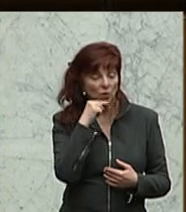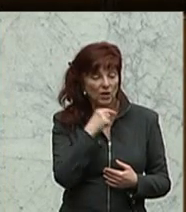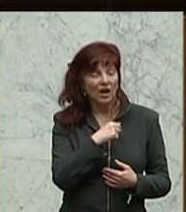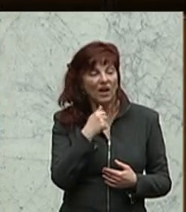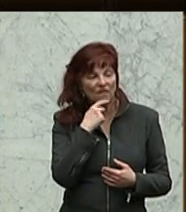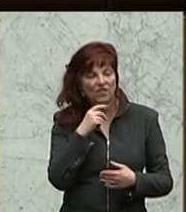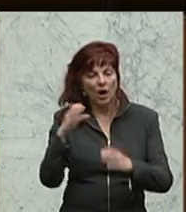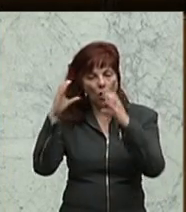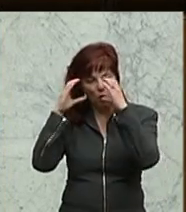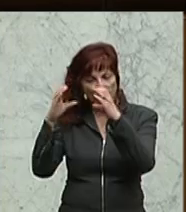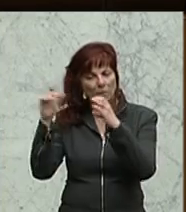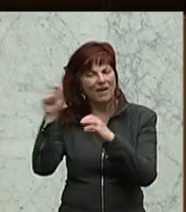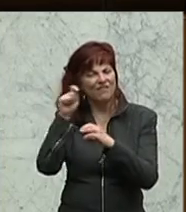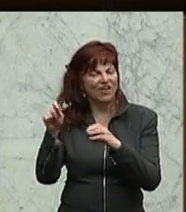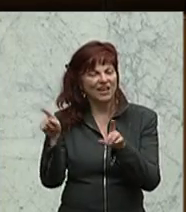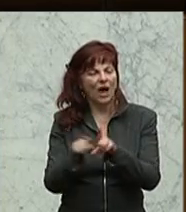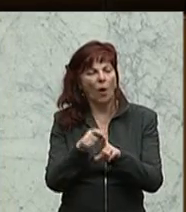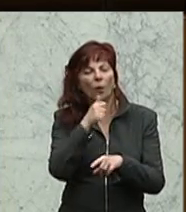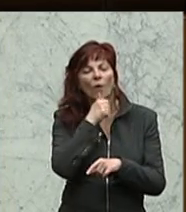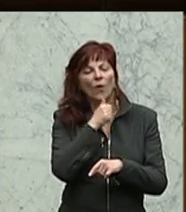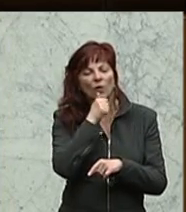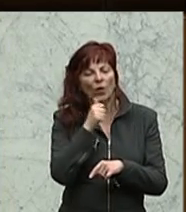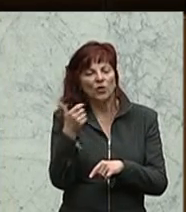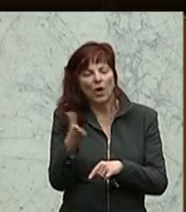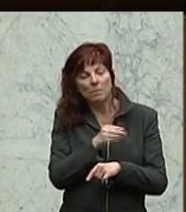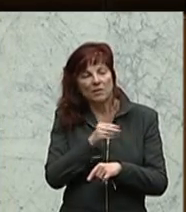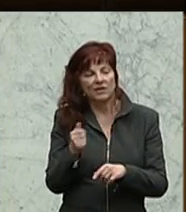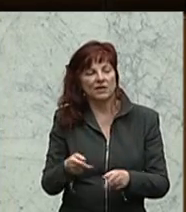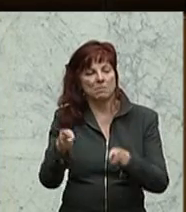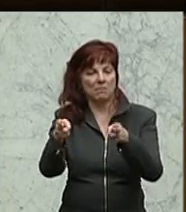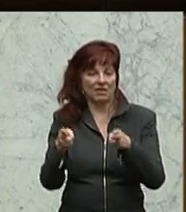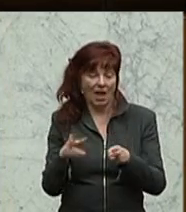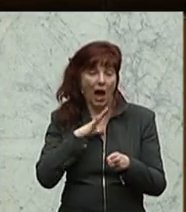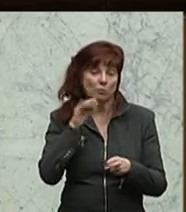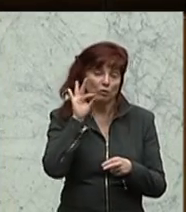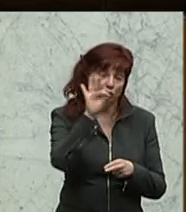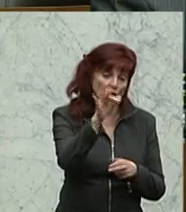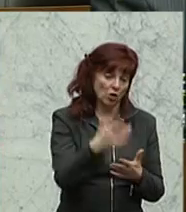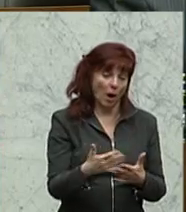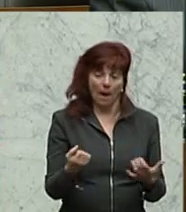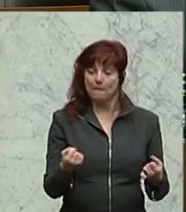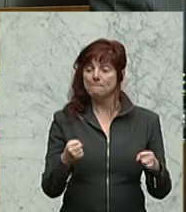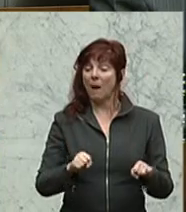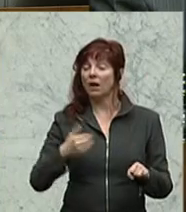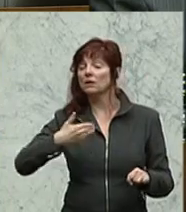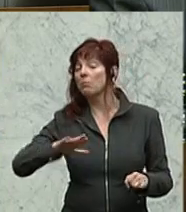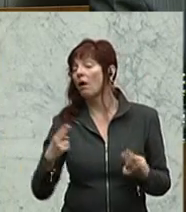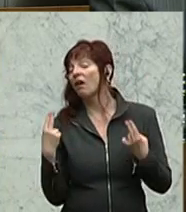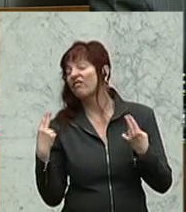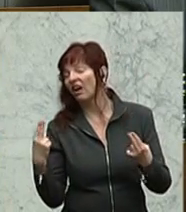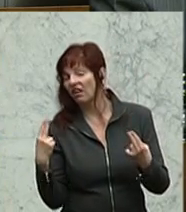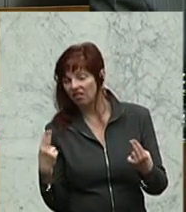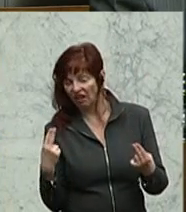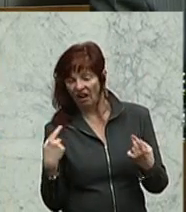Bett. Aber Ihnen ist offenbar der Futterdruck zur Macht wesentlich wichtiger und die Schleimspur zur Macht, als wie die Sachpolitik in diesem